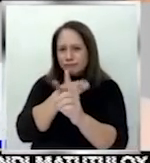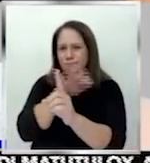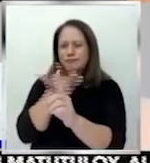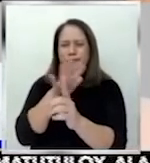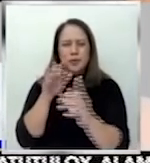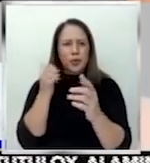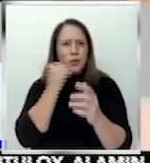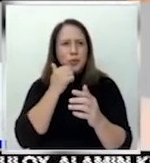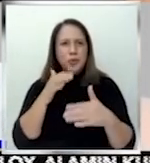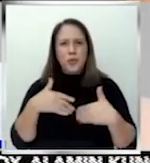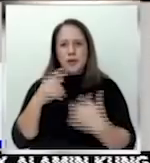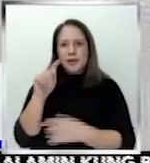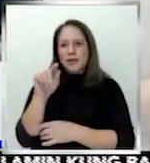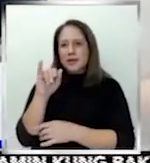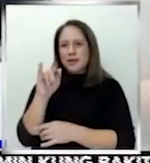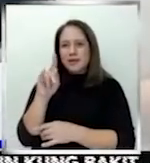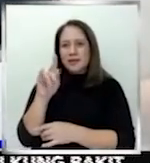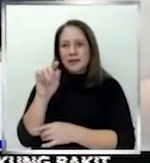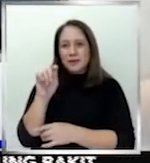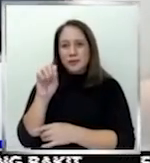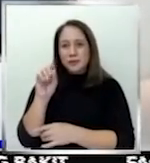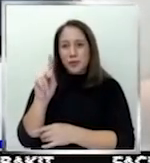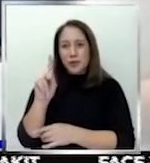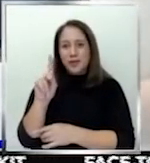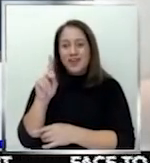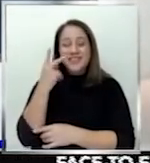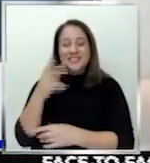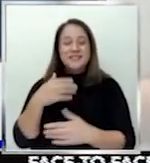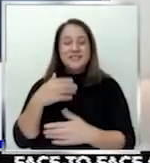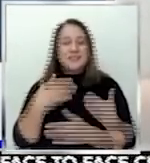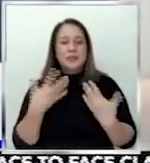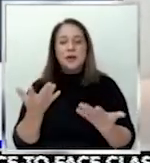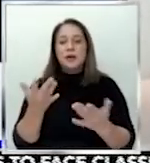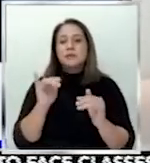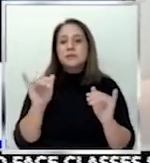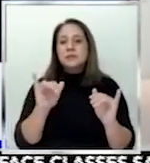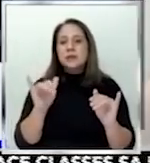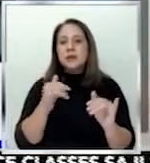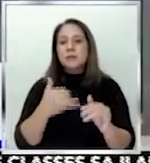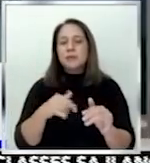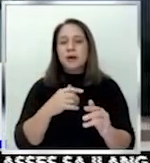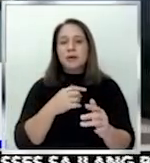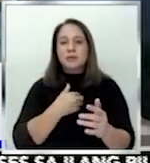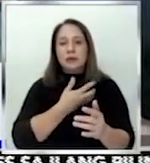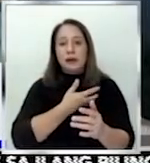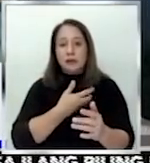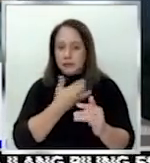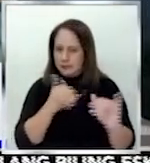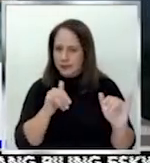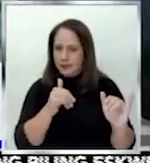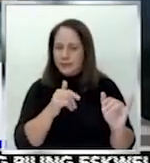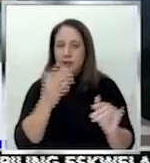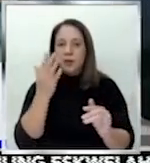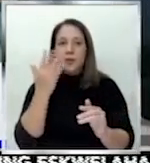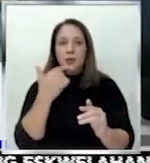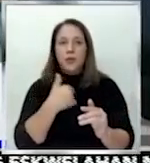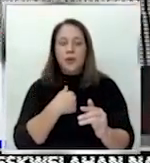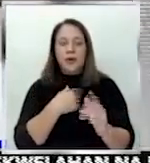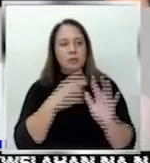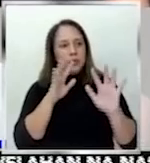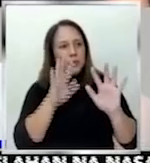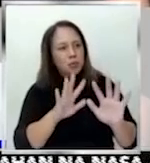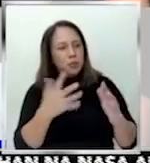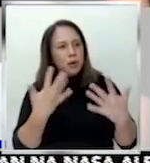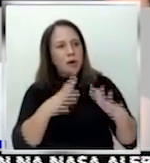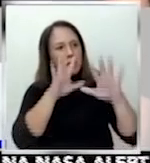yun, ayos na yun. Pero ito rin daw ang isa sa mga katangian taglay ni Tatay Rotelio na nagpamangha sa mga kumuha sa kanya.